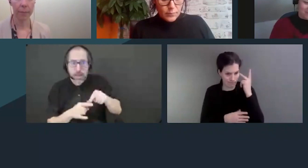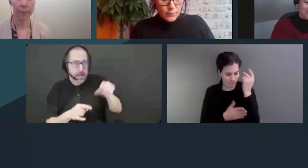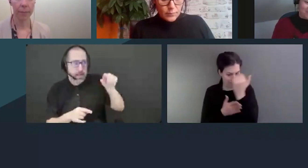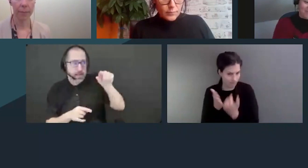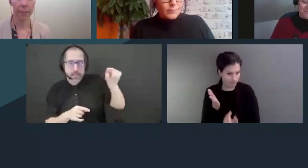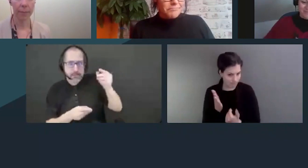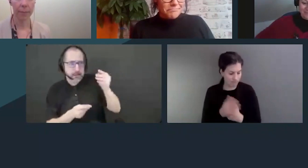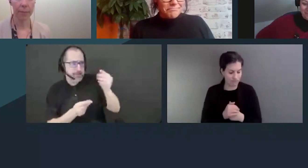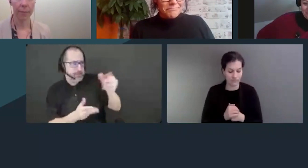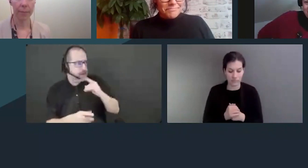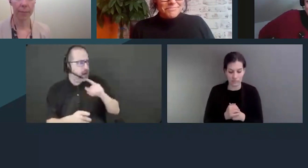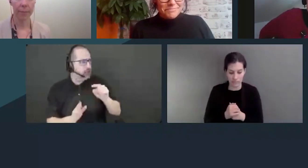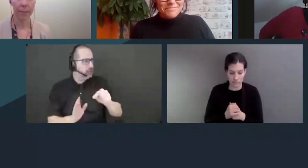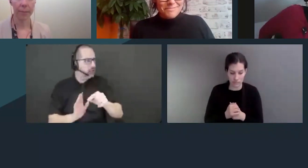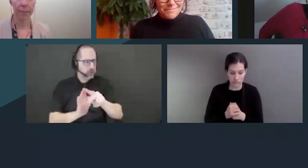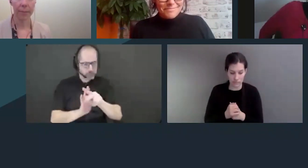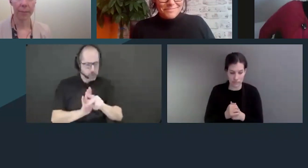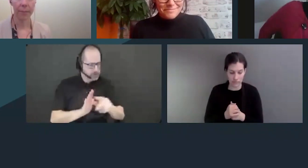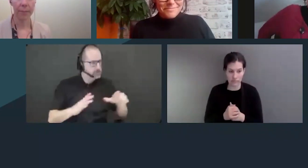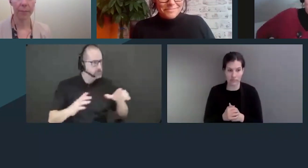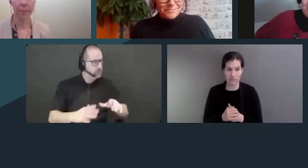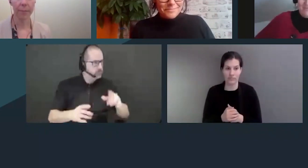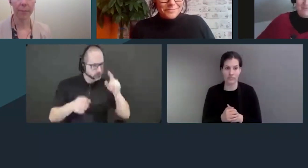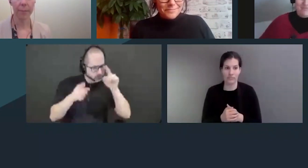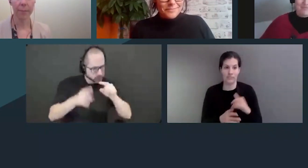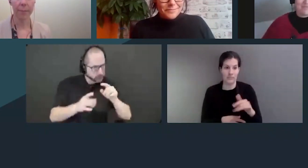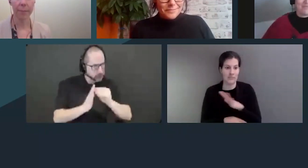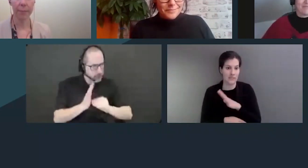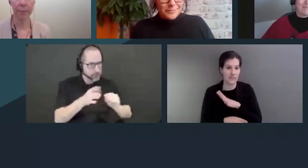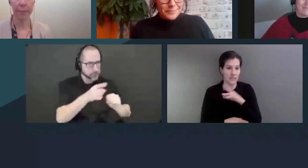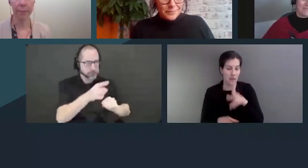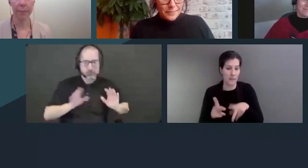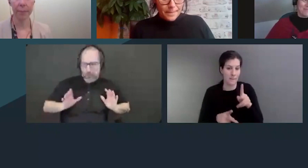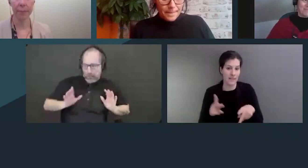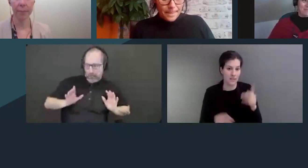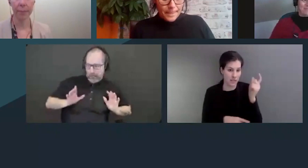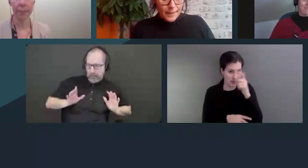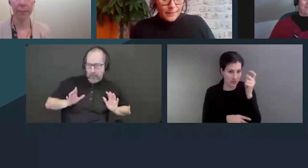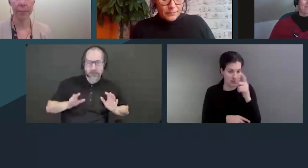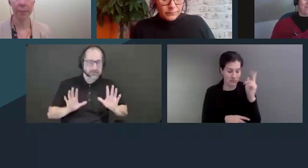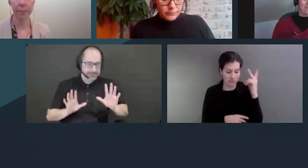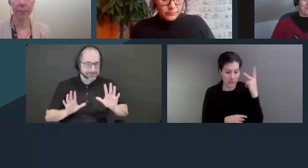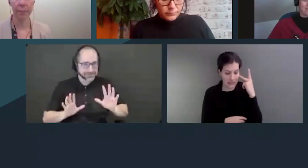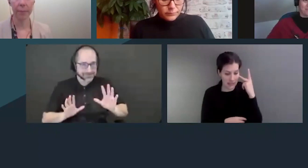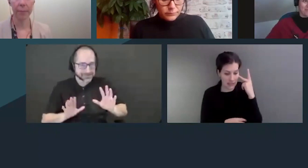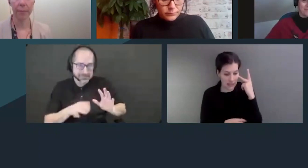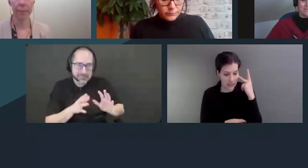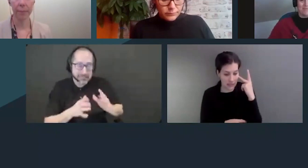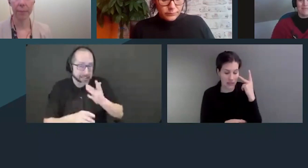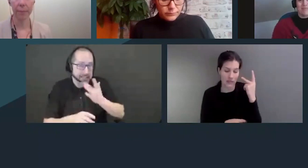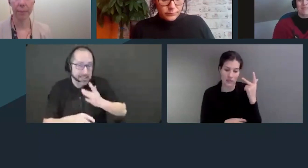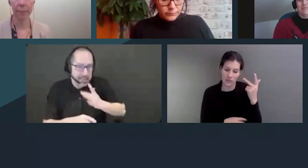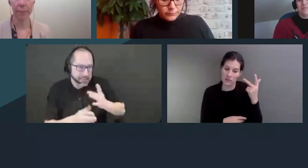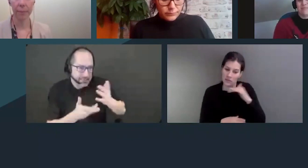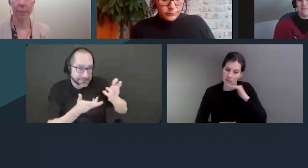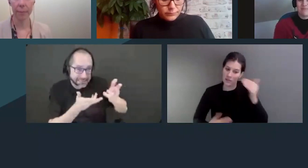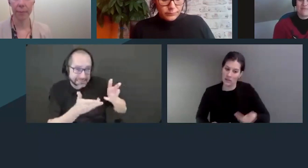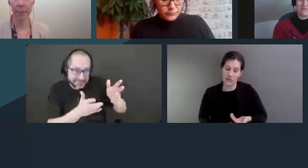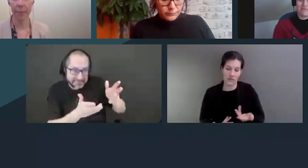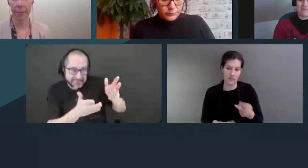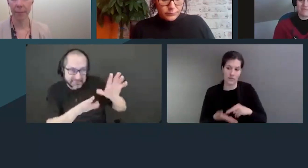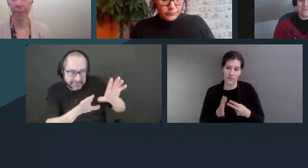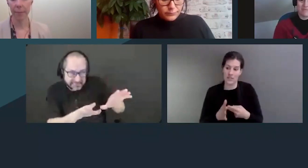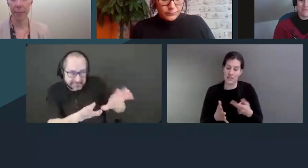n'ont peut-être pas l'habitude au niveau du gouvernement, mais nous avons eu la bonne chance. Nous avons eu le